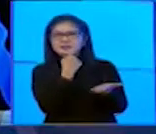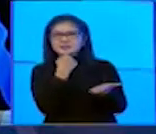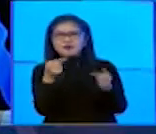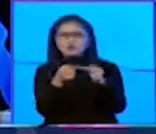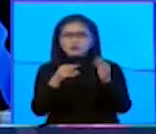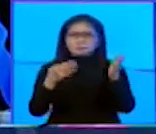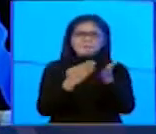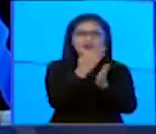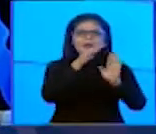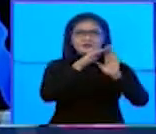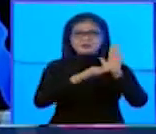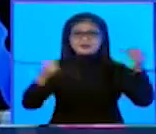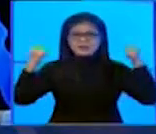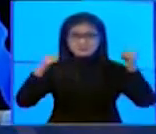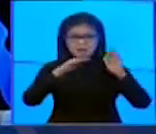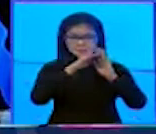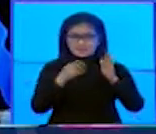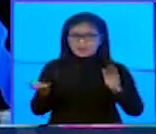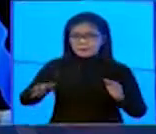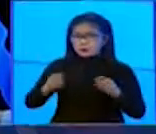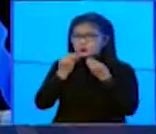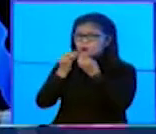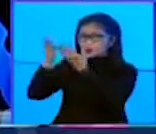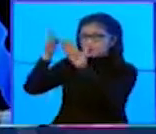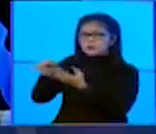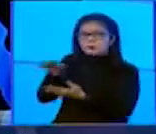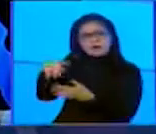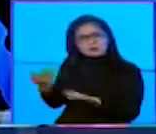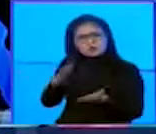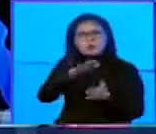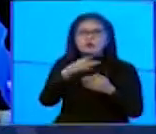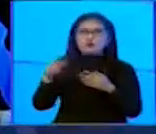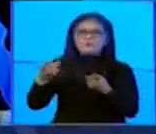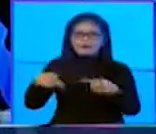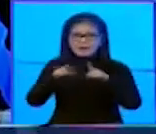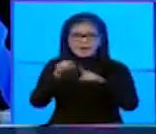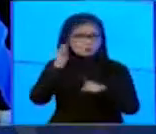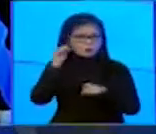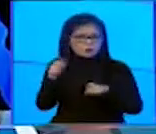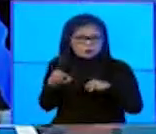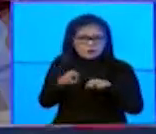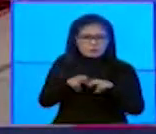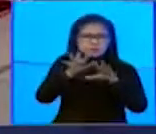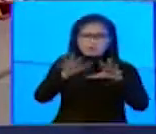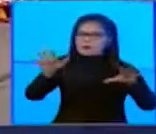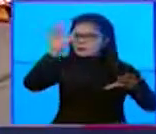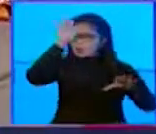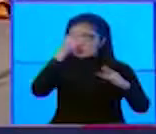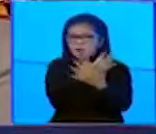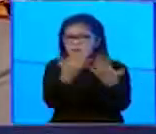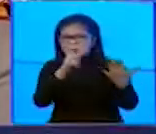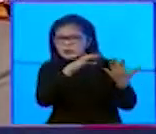kesehatan di acara Maulid Akbar dan pernikahan putrinya yang melibatkan Ribuan Orang dan selain Rizieq polisi juga meminta